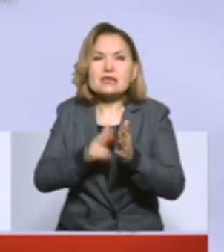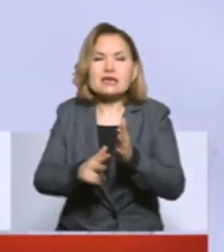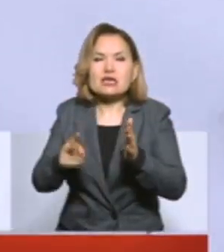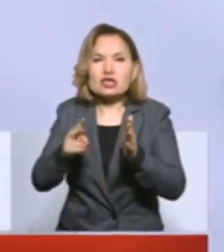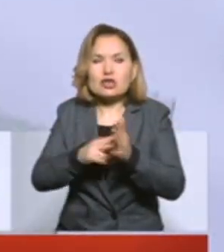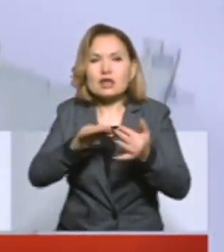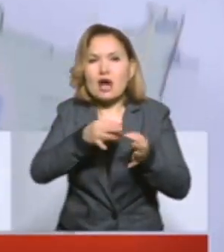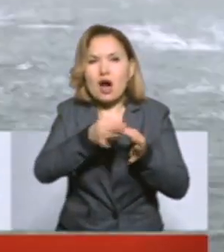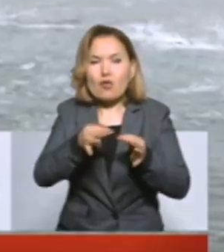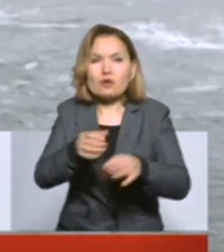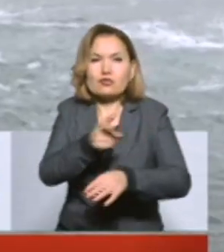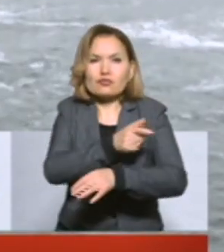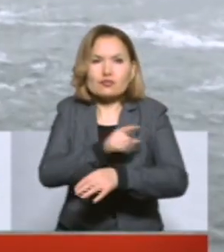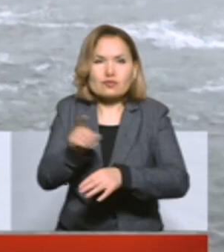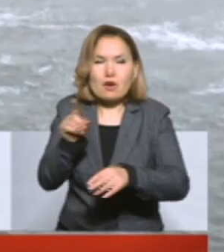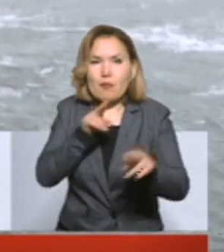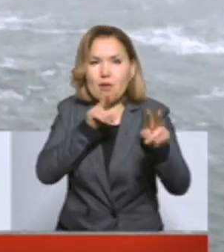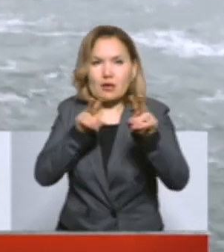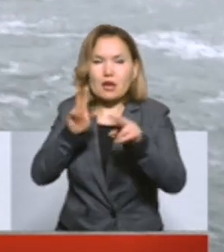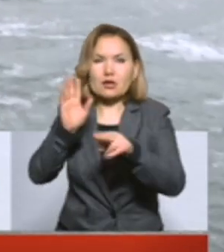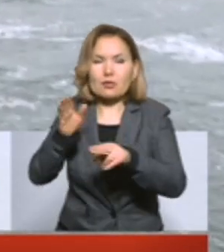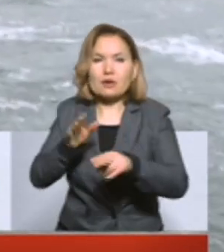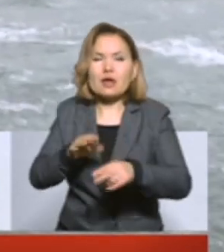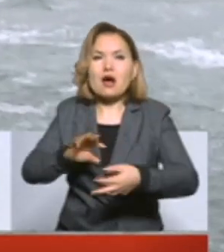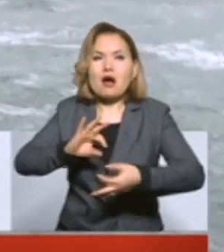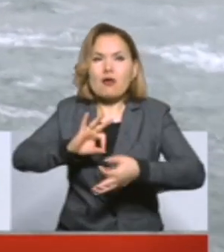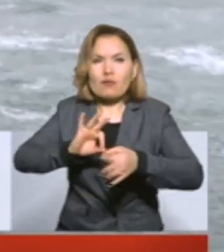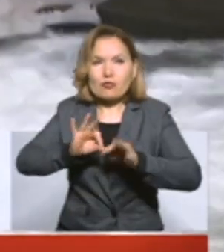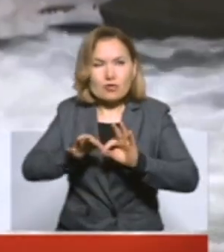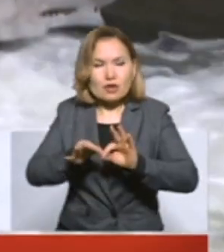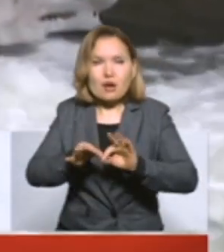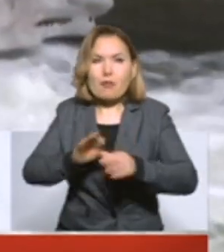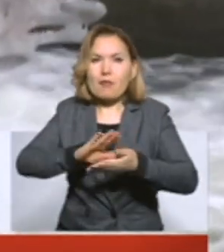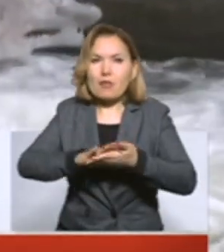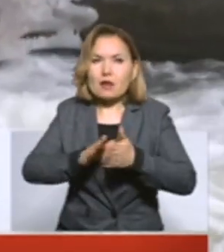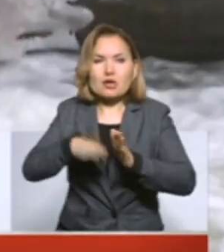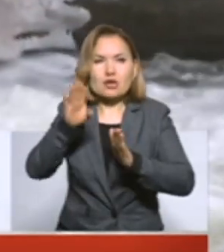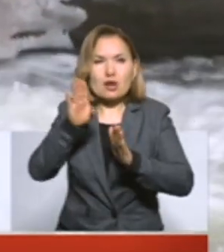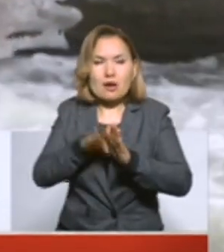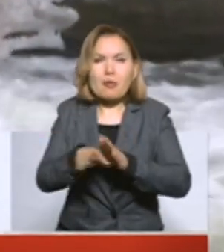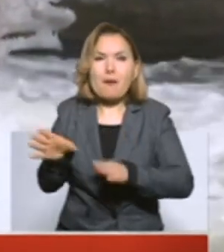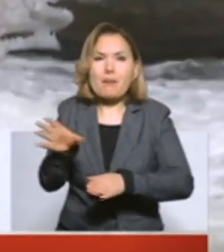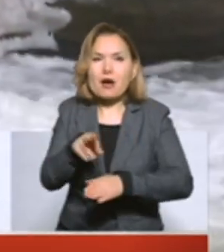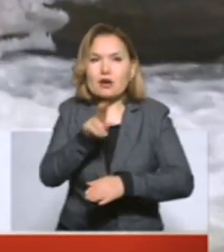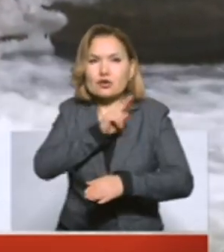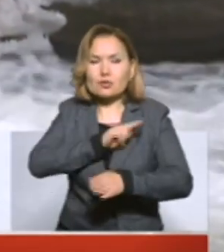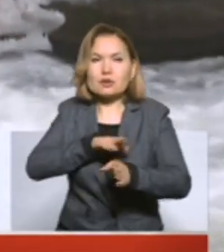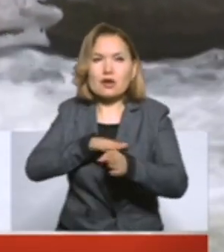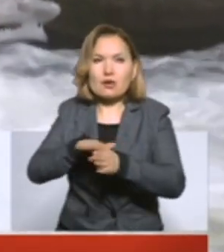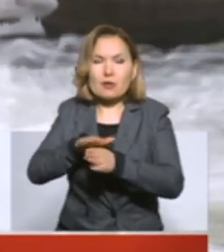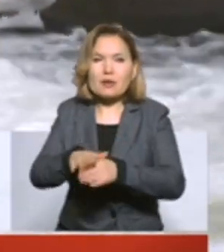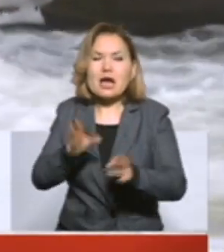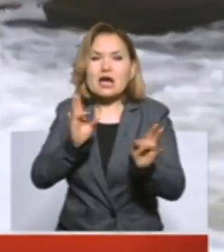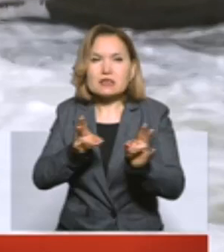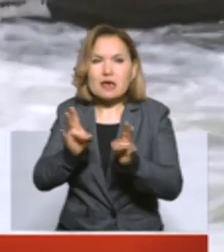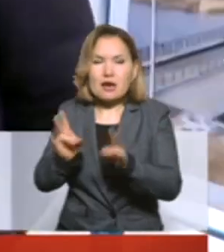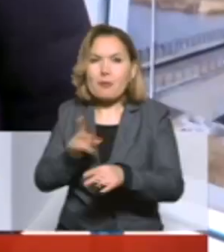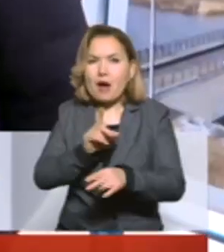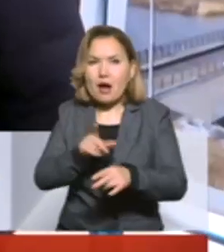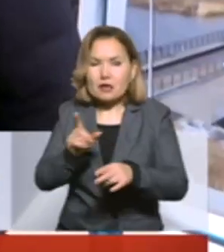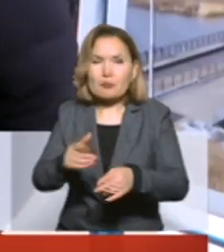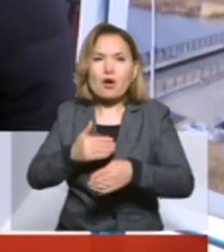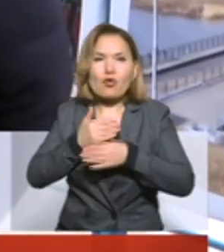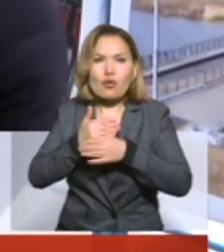мекен бақылауға алынды. Жағдай күрделі, барлық жұмыстар жүргізіліп жатыр. Зардап шеккен адамдарды